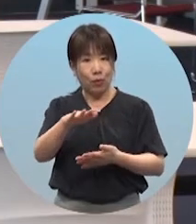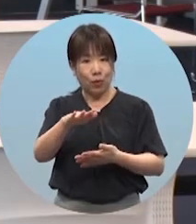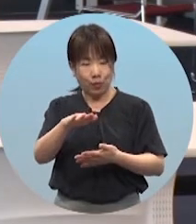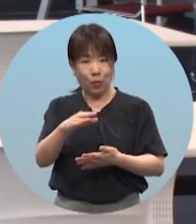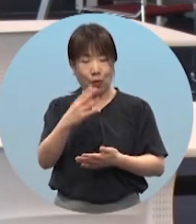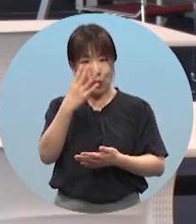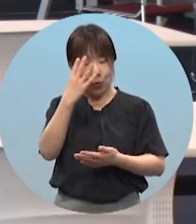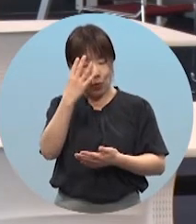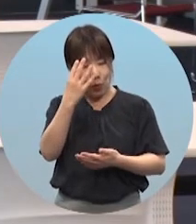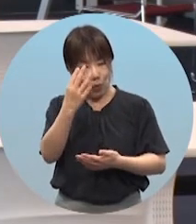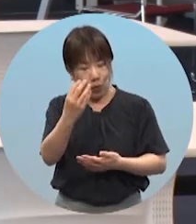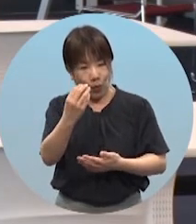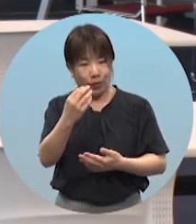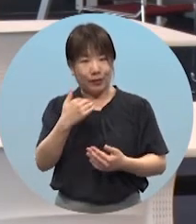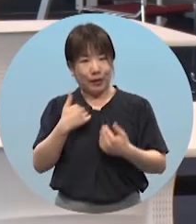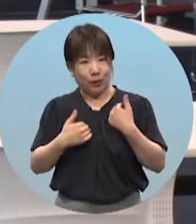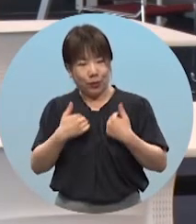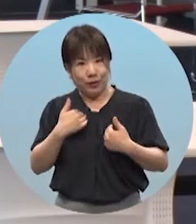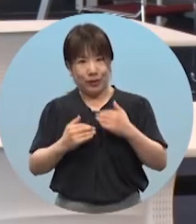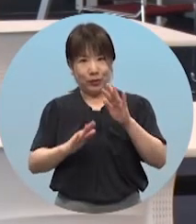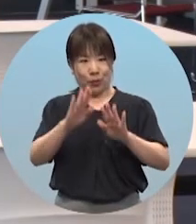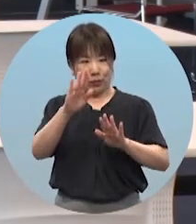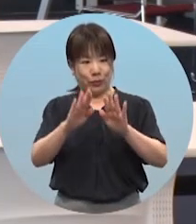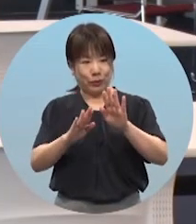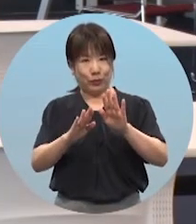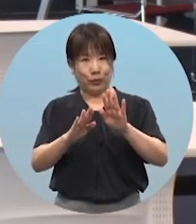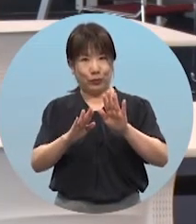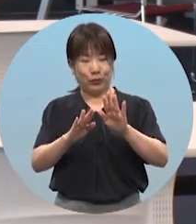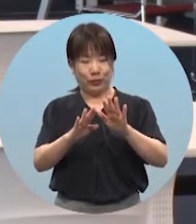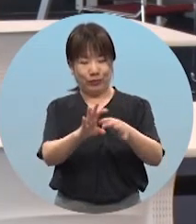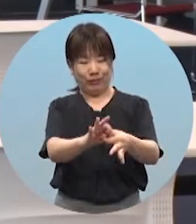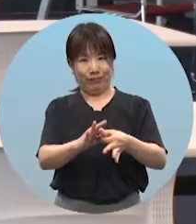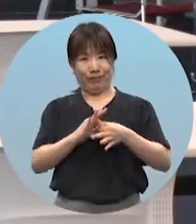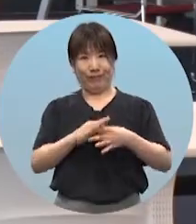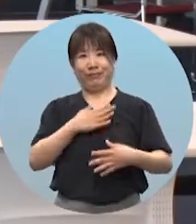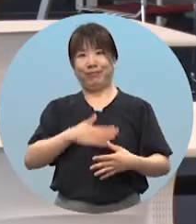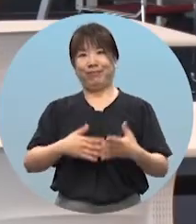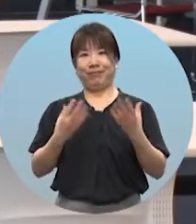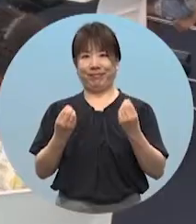に皆さん、参加されてましたね。